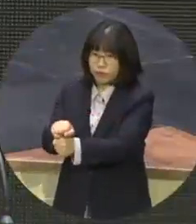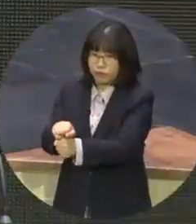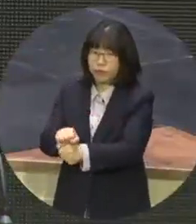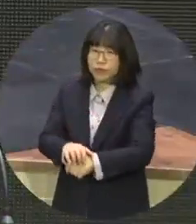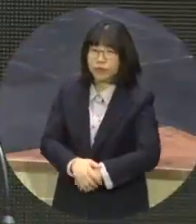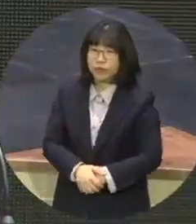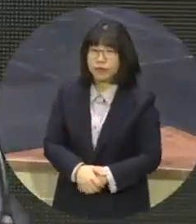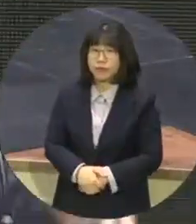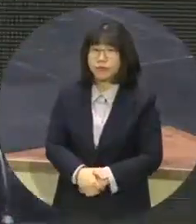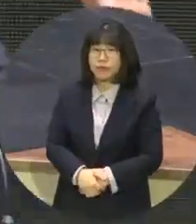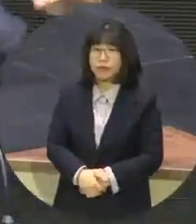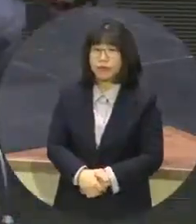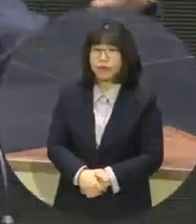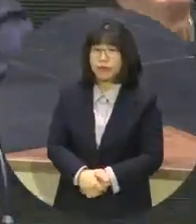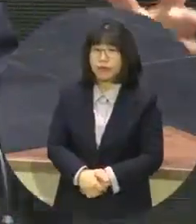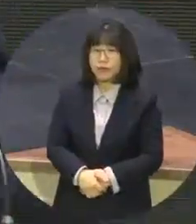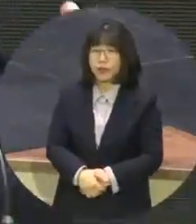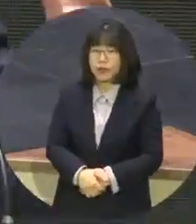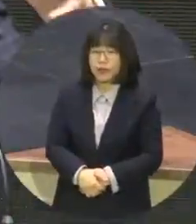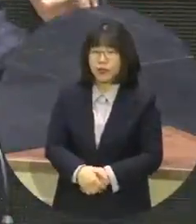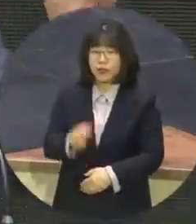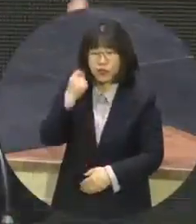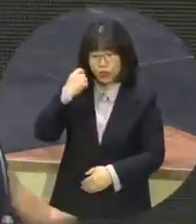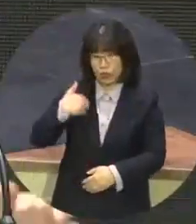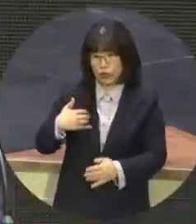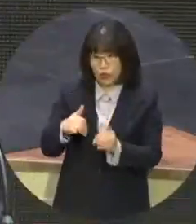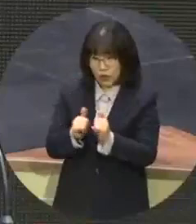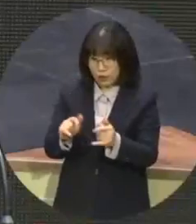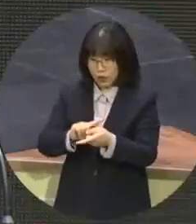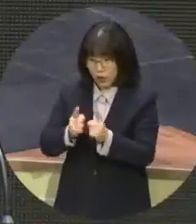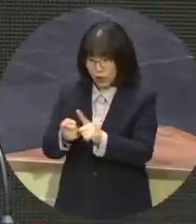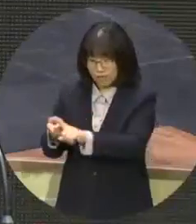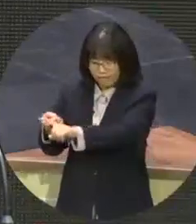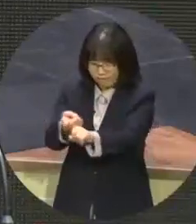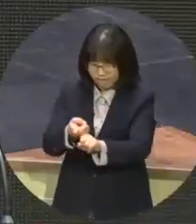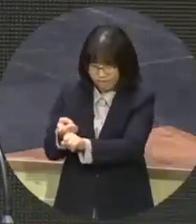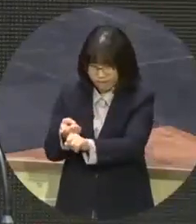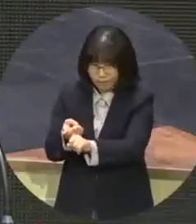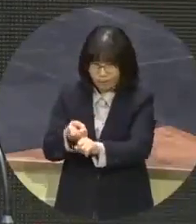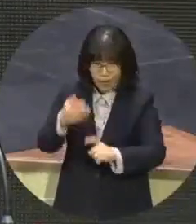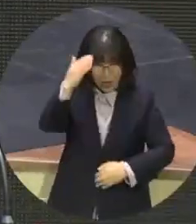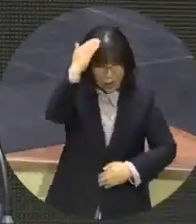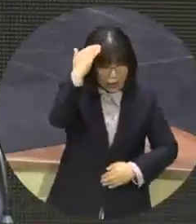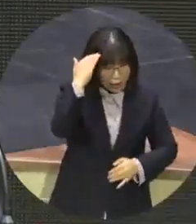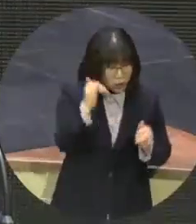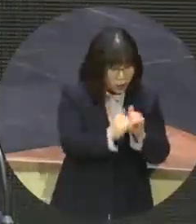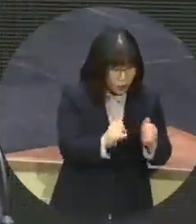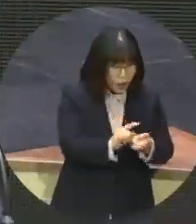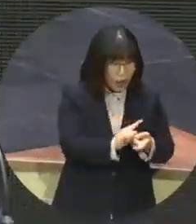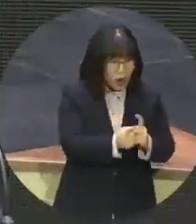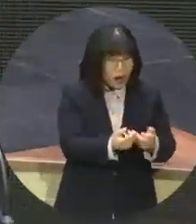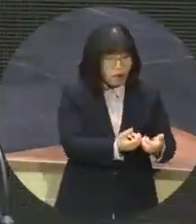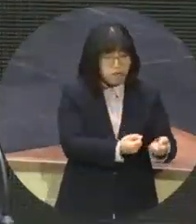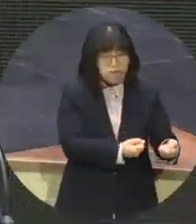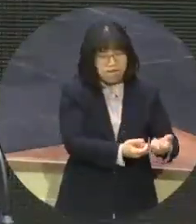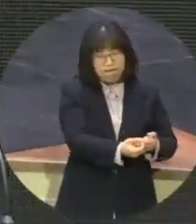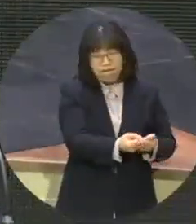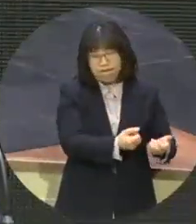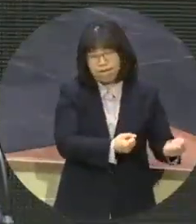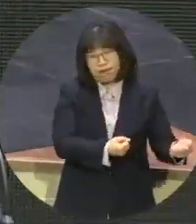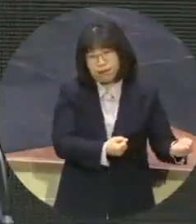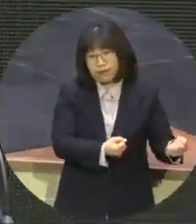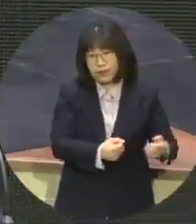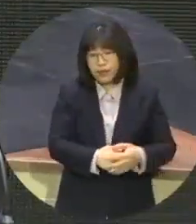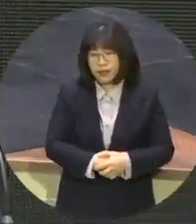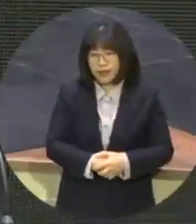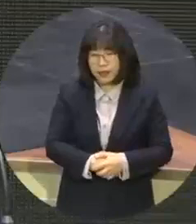끝장으로 선수를 갚는 거예요. 얼마나 똘똘 뭉치는지 말이에요. 똘똘. 그러니까, 한국 사람은 아무리 건드려도 상관없어. 아무도 같이 하지